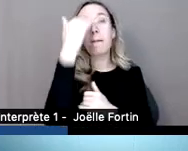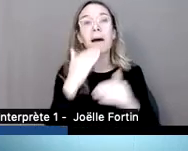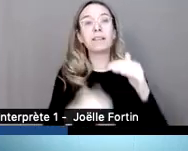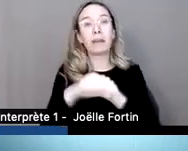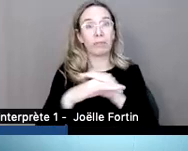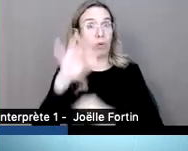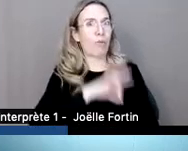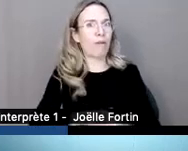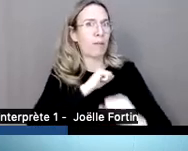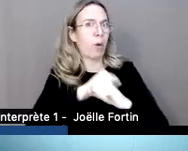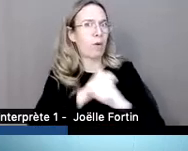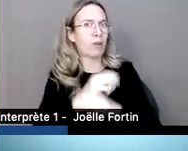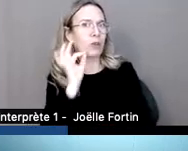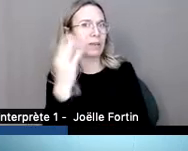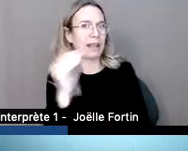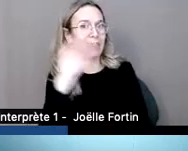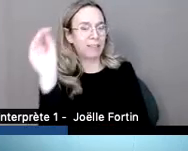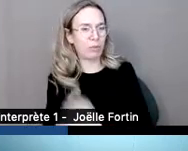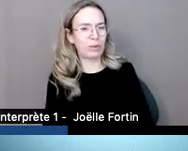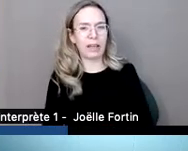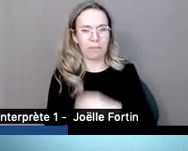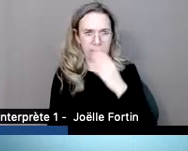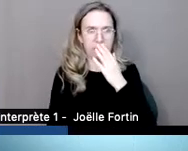profiter. Oui, on continue.